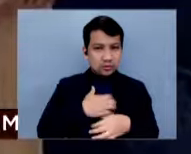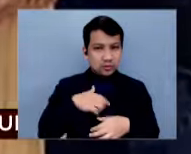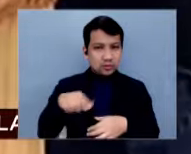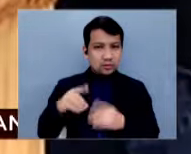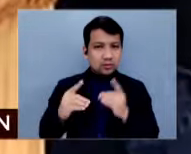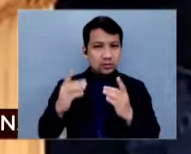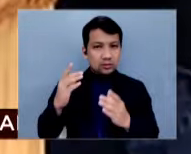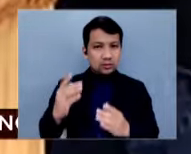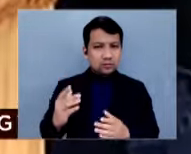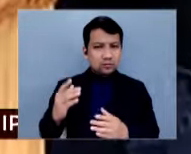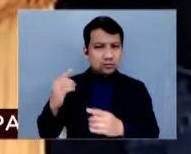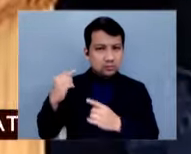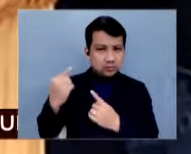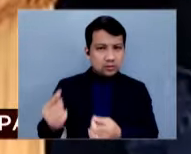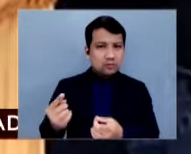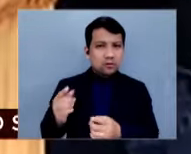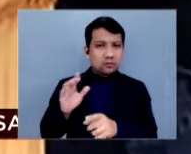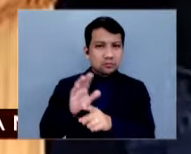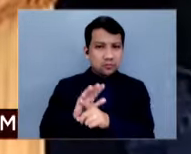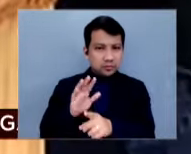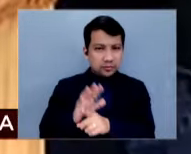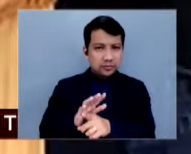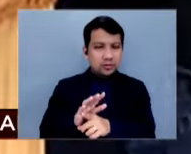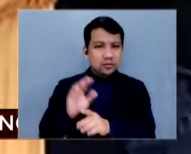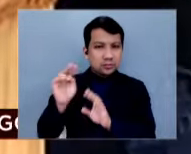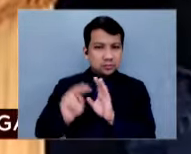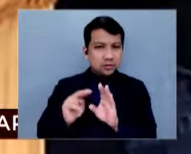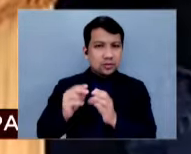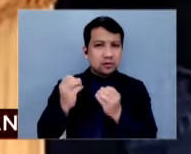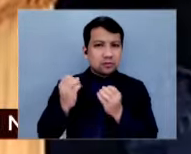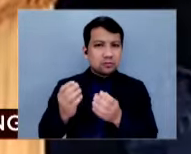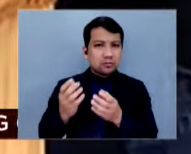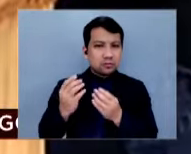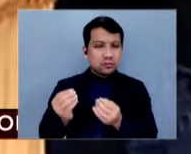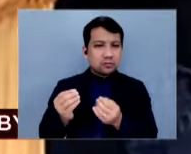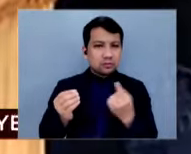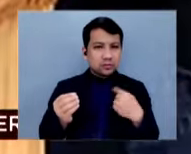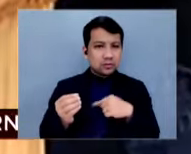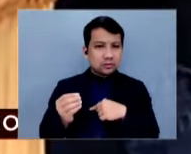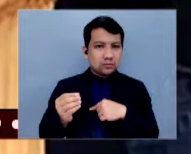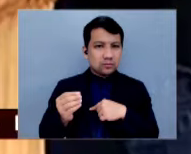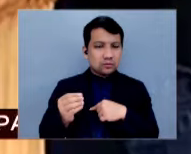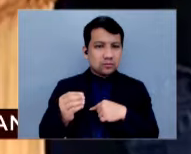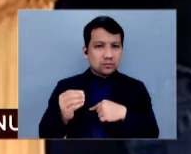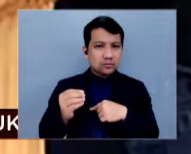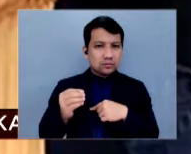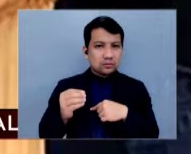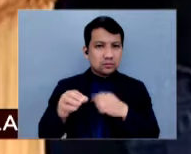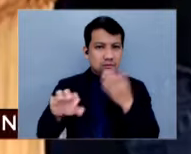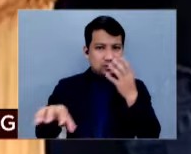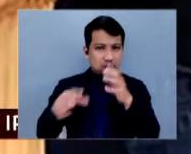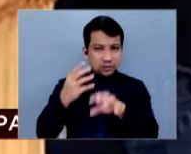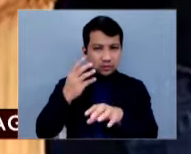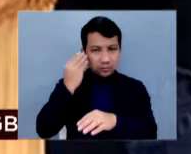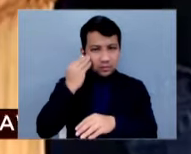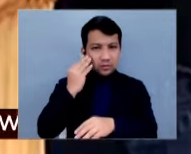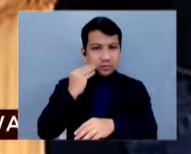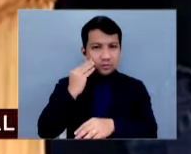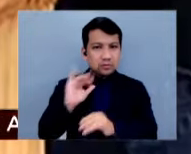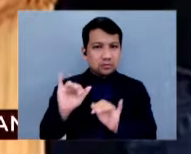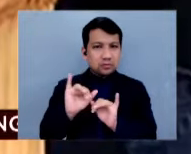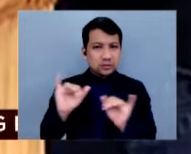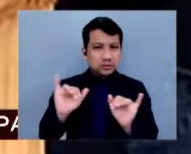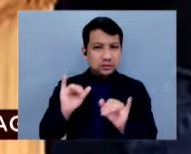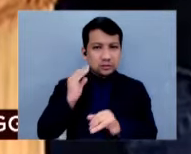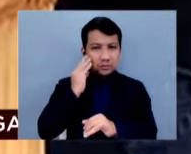Simula daw po nung nag-viral yung kanyang video, dumami po yung mga nakisimpatya sa kanya na nakaranas din ng parehong sitwasyon